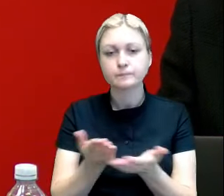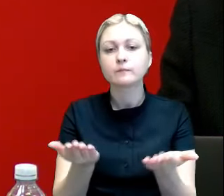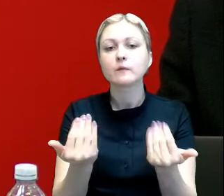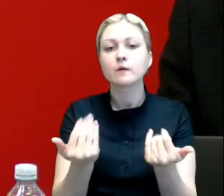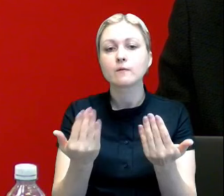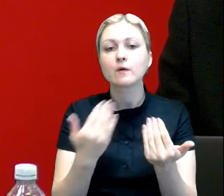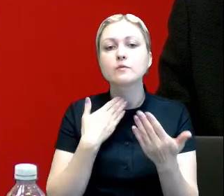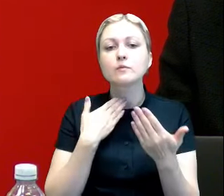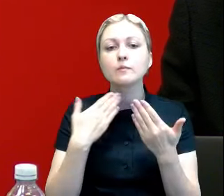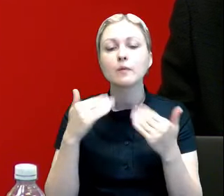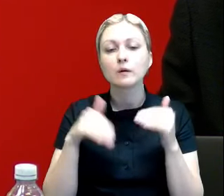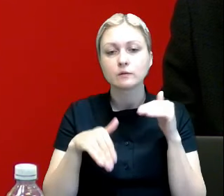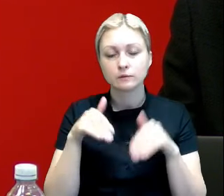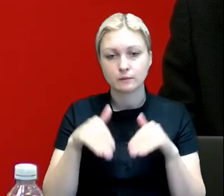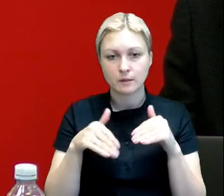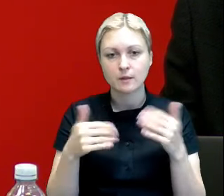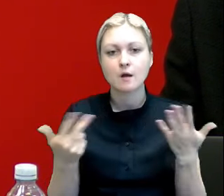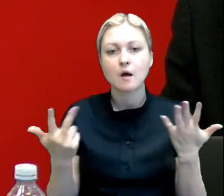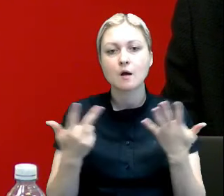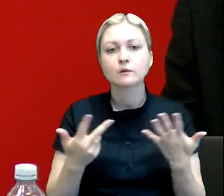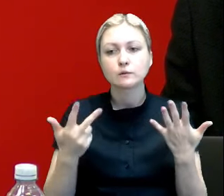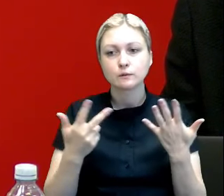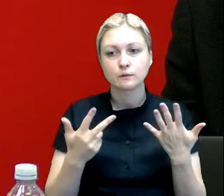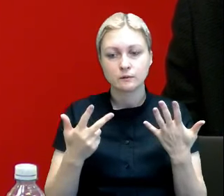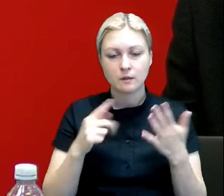aštuntas darbotvarkės klausimas